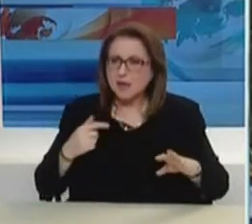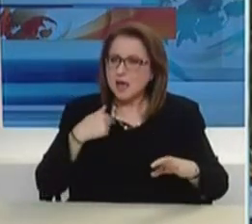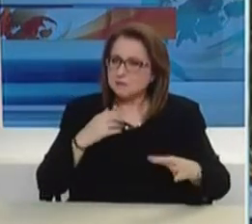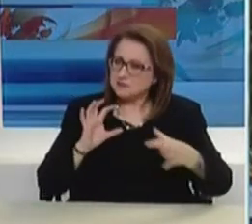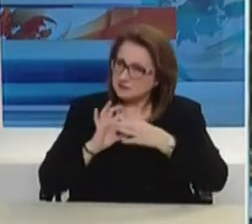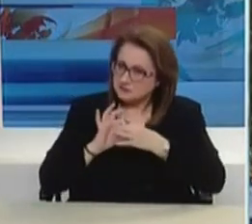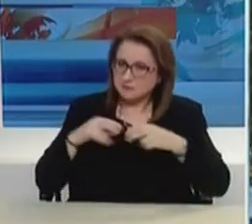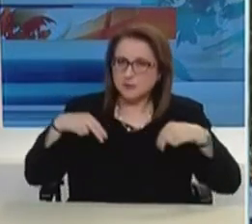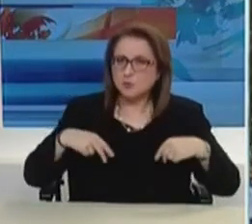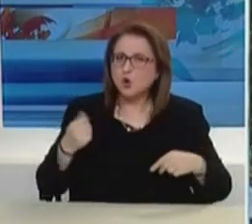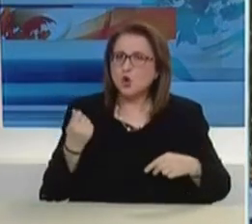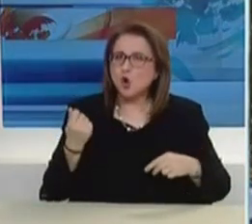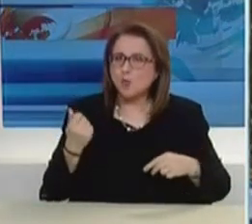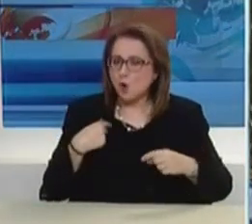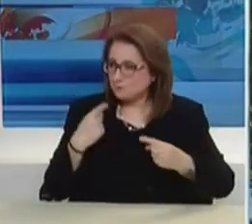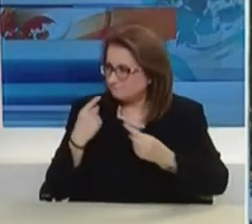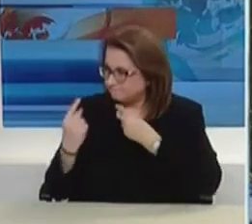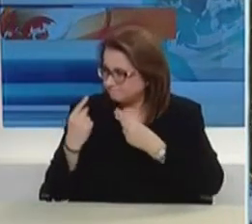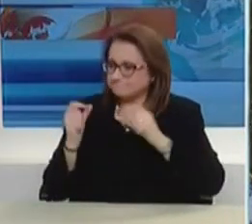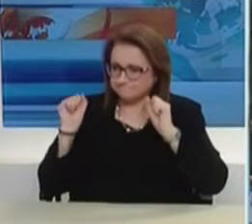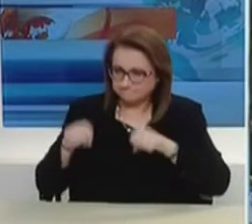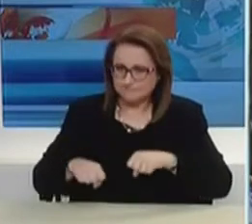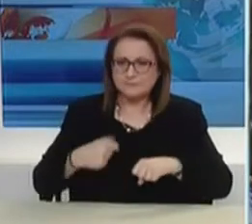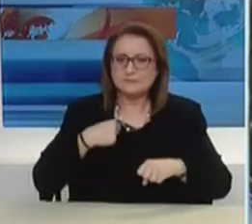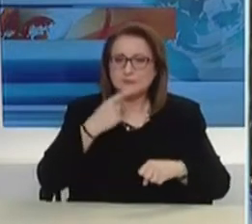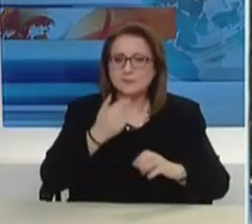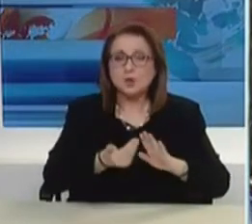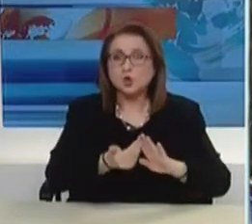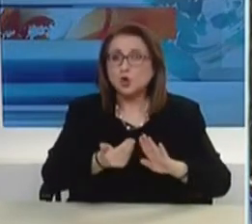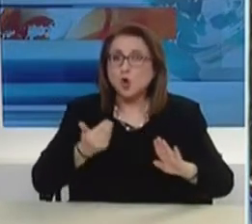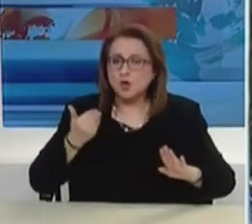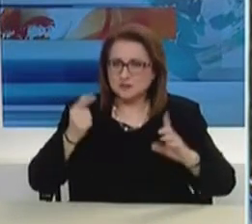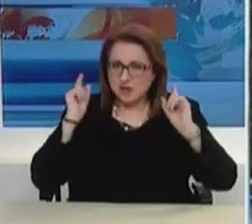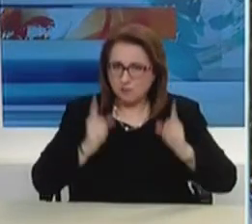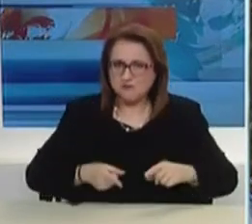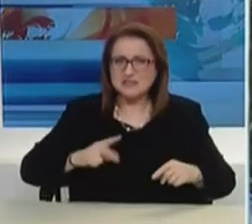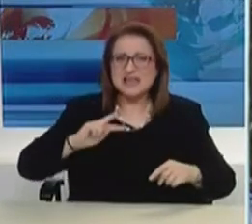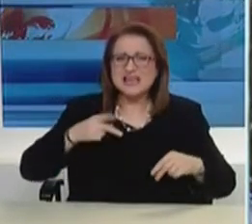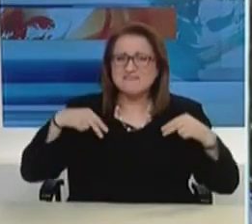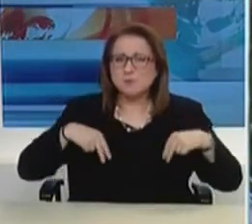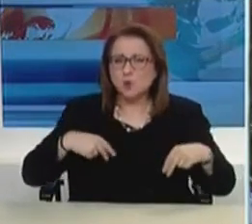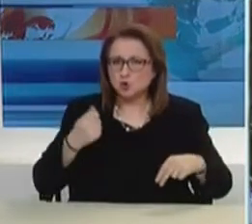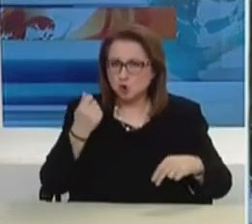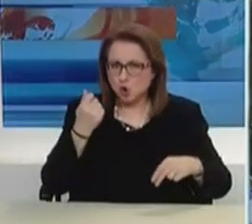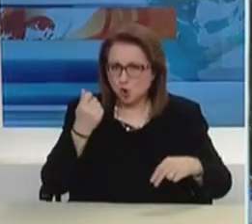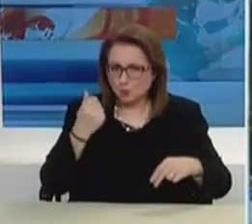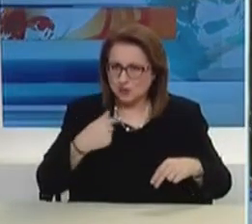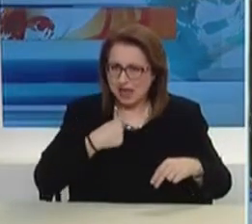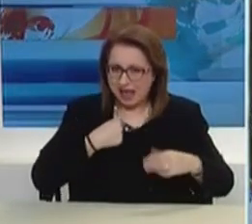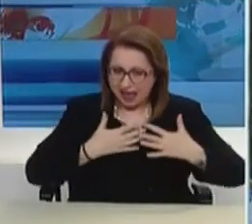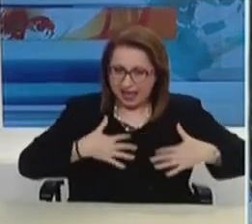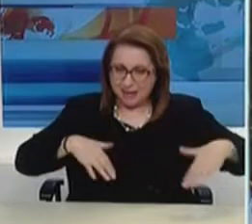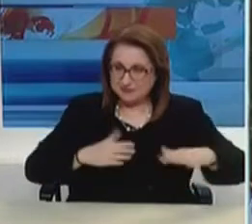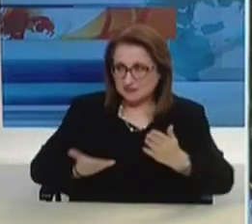Υπουργείου Οικονομικών, εκδόθηκε έγκαιρα η απόφαση του Υφυπουργού Οικονομικών ύστερα από εισήγηση της Ανεξάρτητης Αρχής